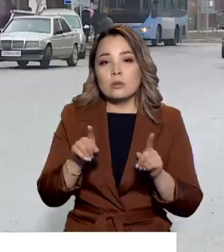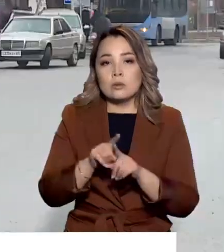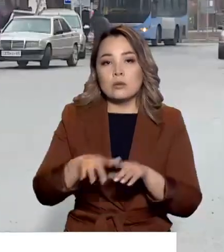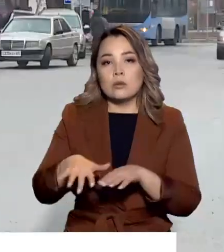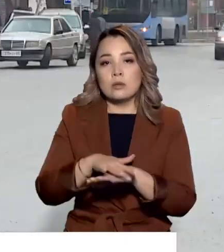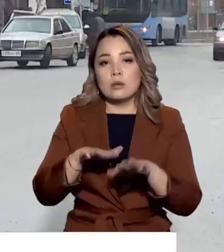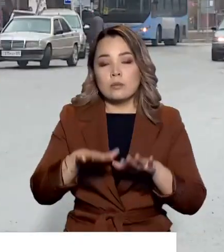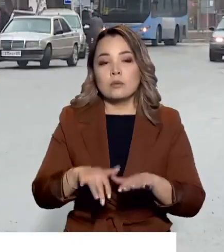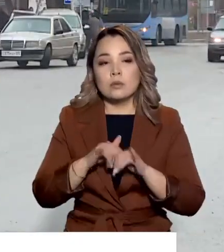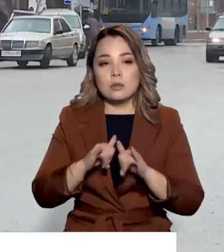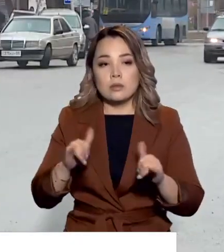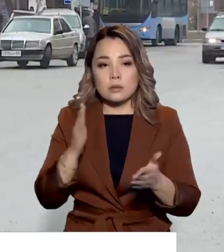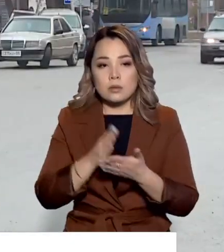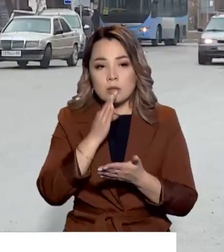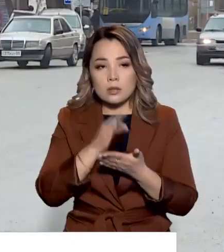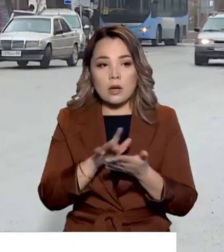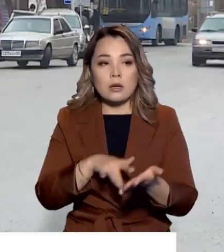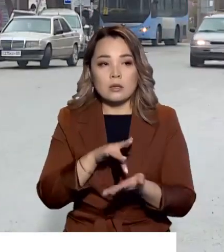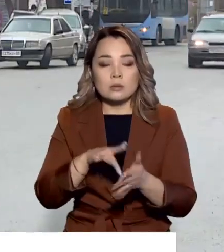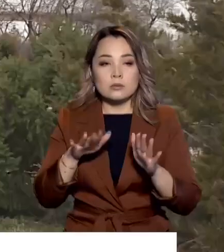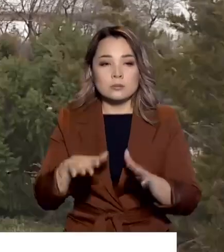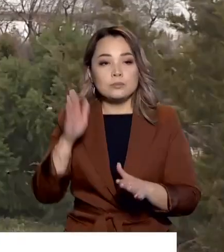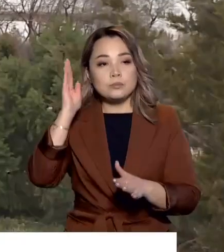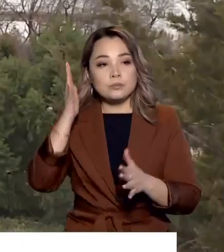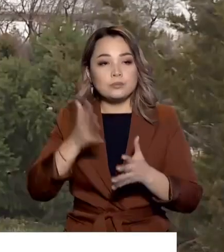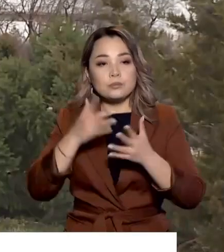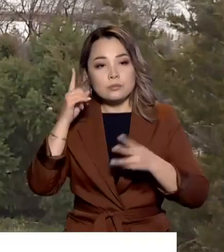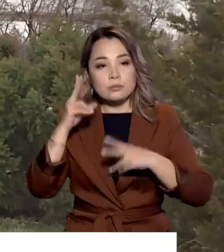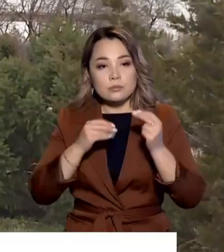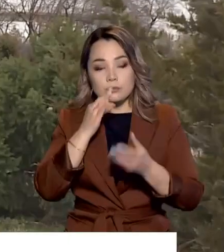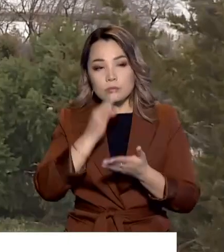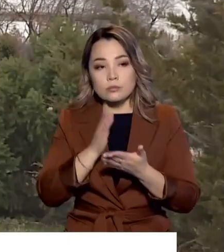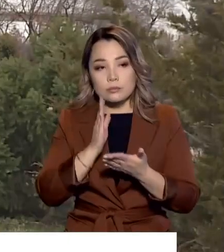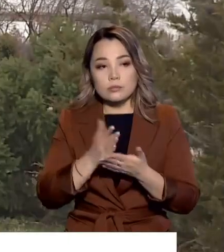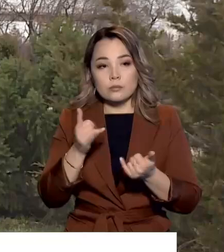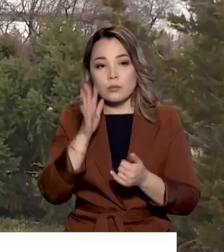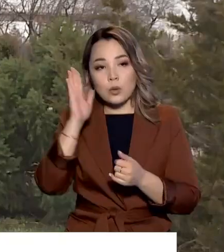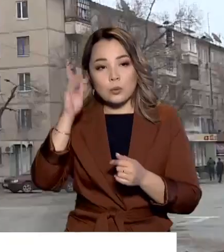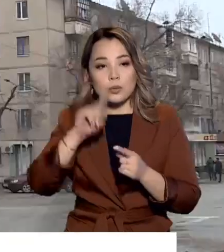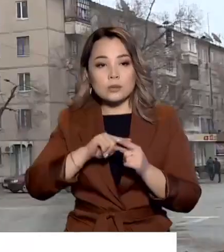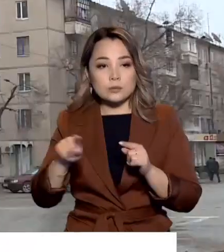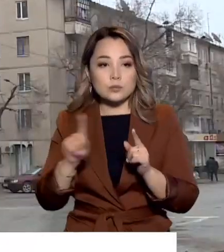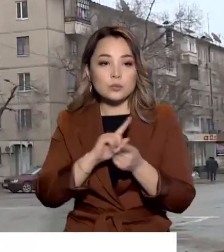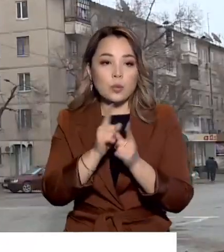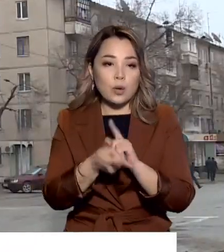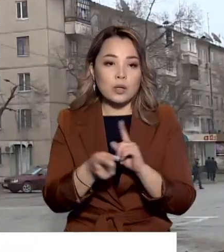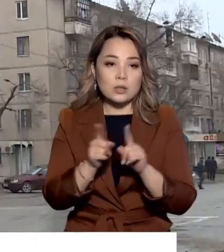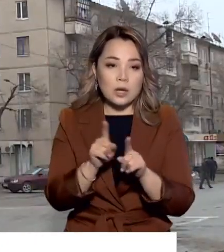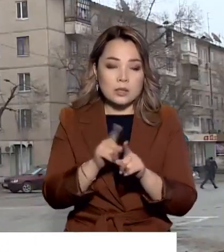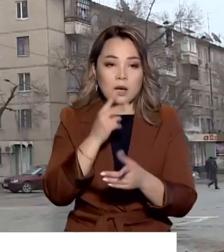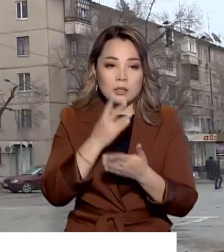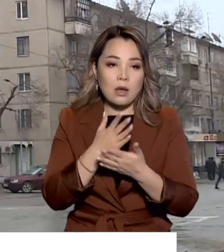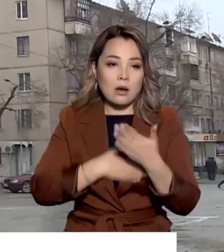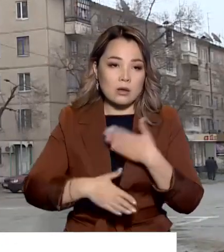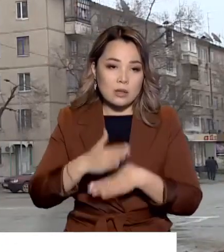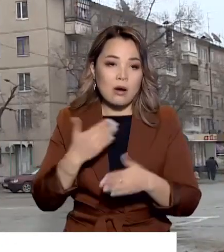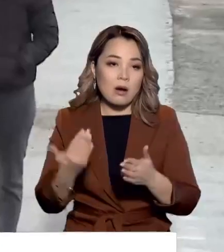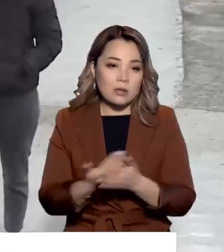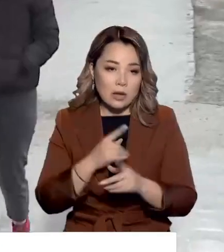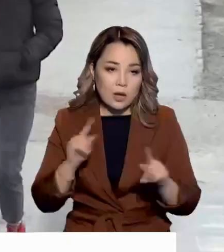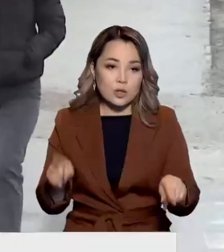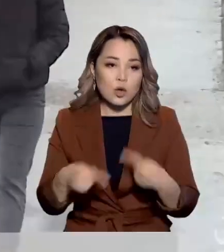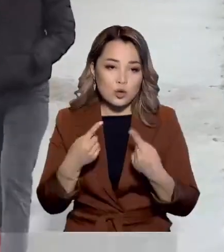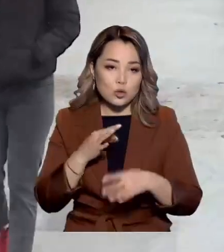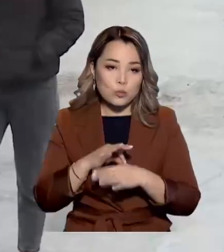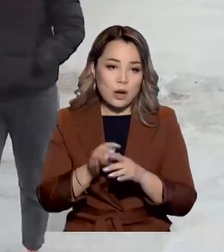зор. Жергілікті тұрғындар шаһардың кемер келешегінен зор үміт күтеді. Әрі алдағы оң өзгерістердің арқасында қайтадан қайнаған тіршіліктің